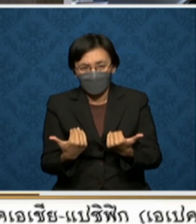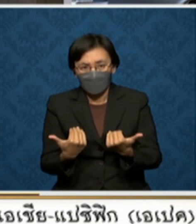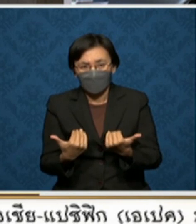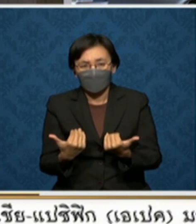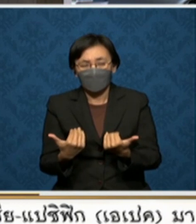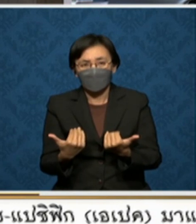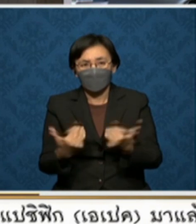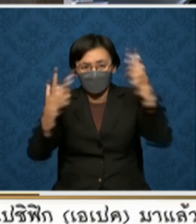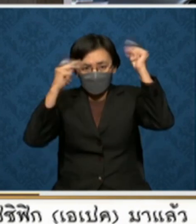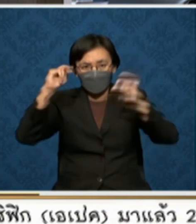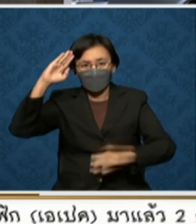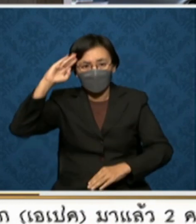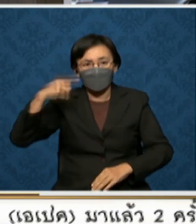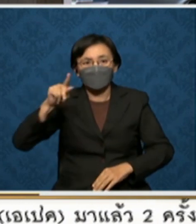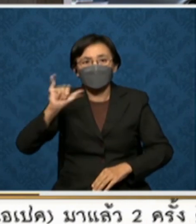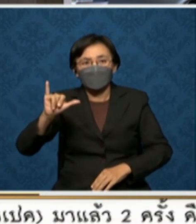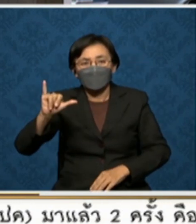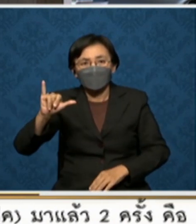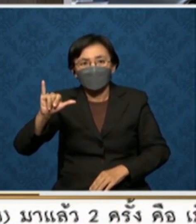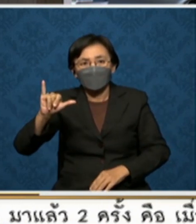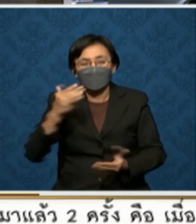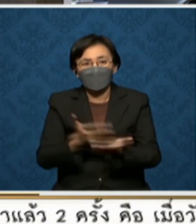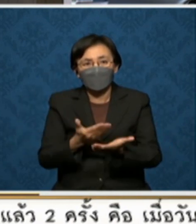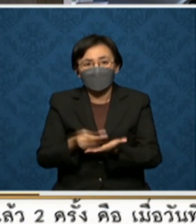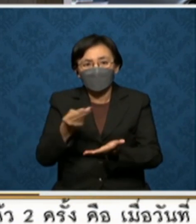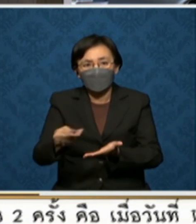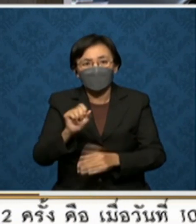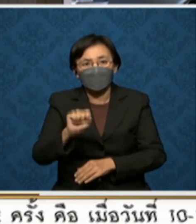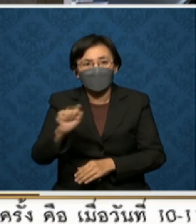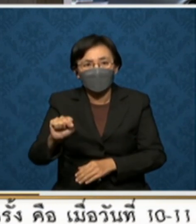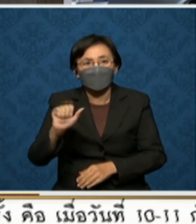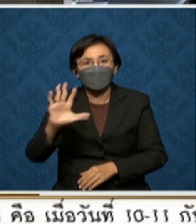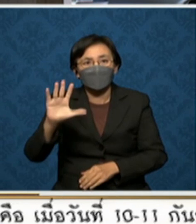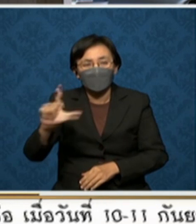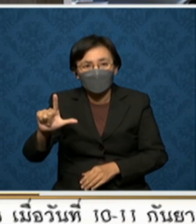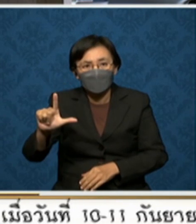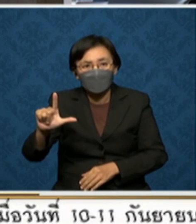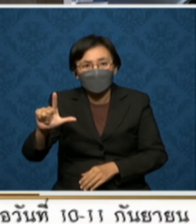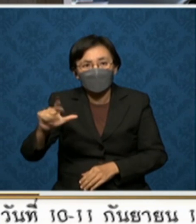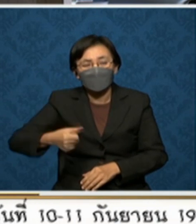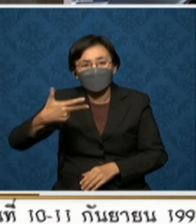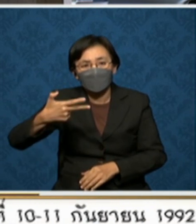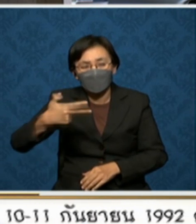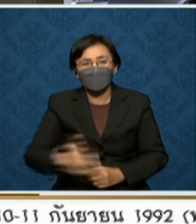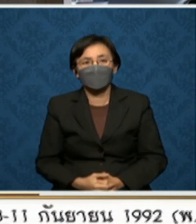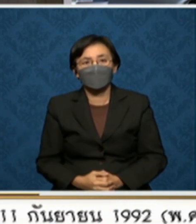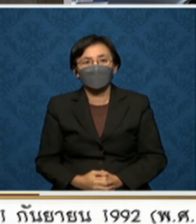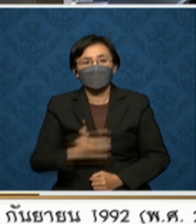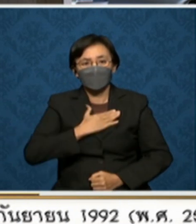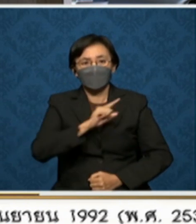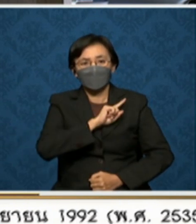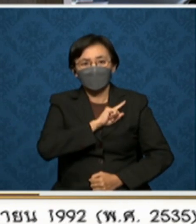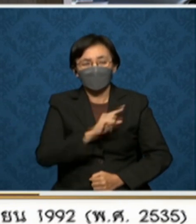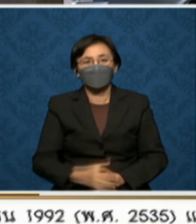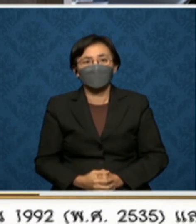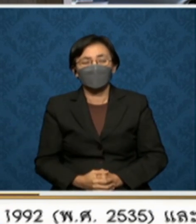ตก็ถือว่าเป็นการทุจริตนะคะก็เลยอยากจะให้ตรวจสอบดูว่าเป็นเรื่องจริงหรือไม่ตั้งคณะกรรมการตรวจสอบเรื่องนี้เลยค่ะ